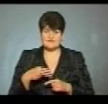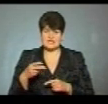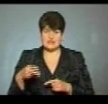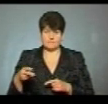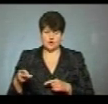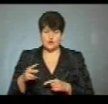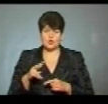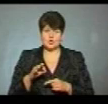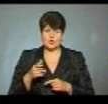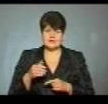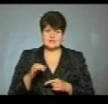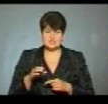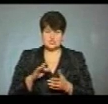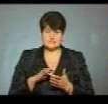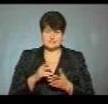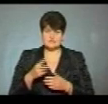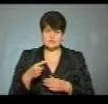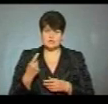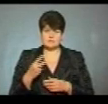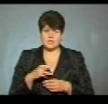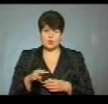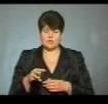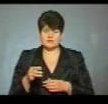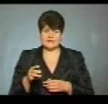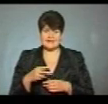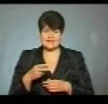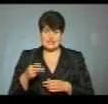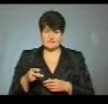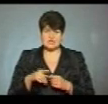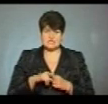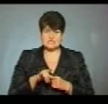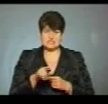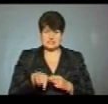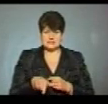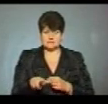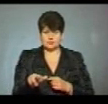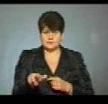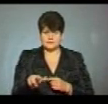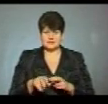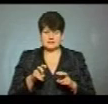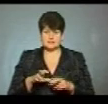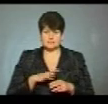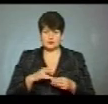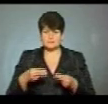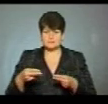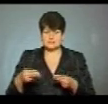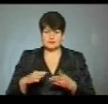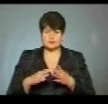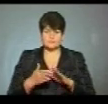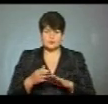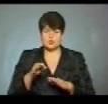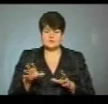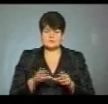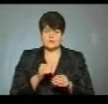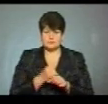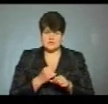логістичний центр, 21 мільйон євро злітно-посадкова смуга. Під час засідання відбулося підписання меморандуму про